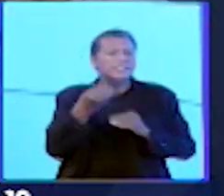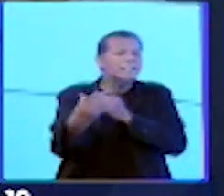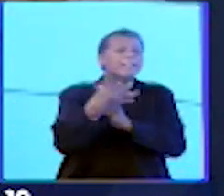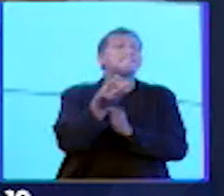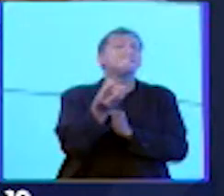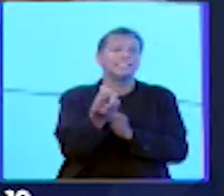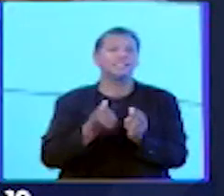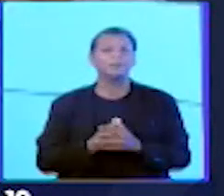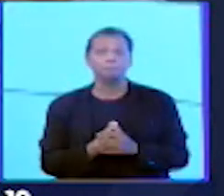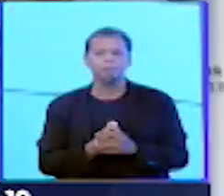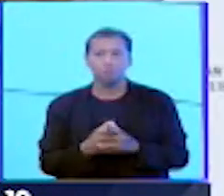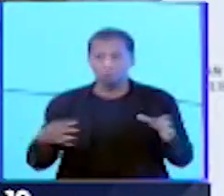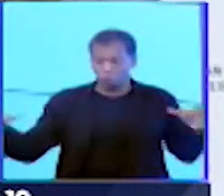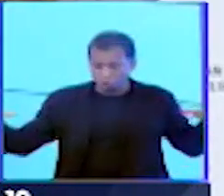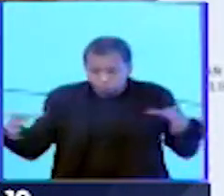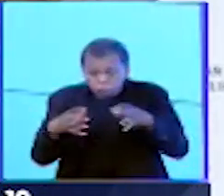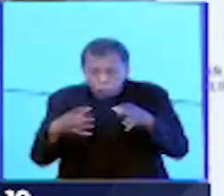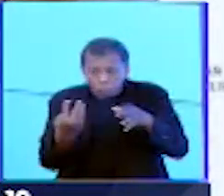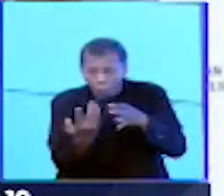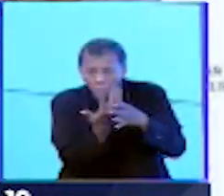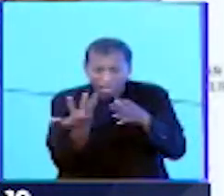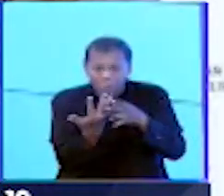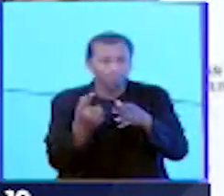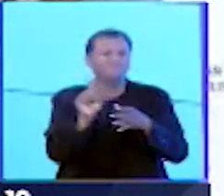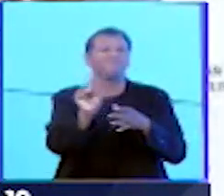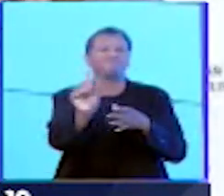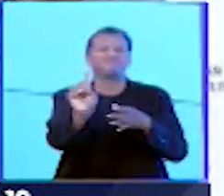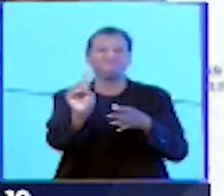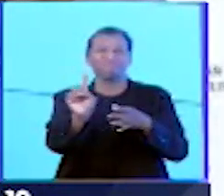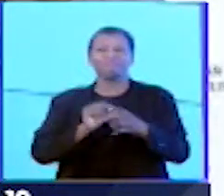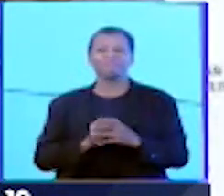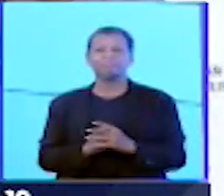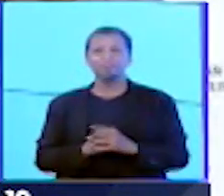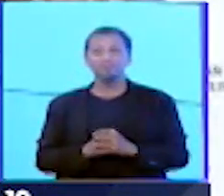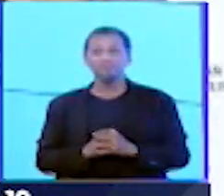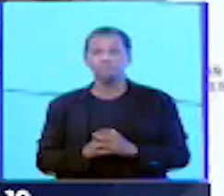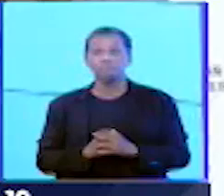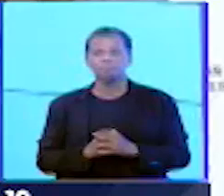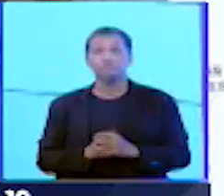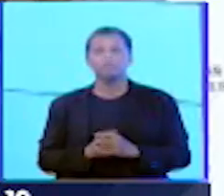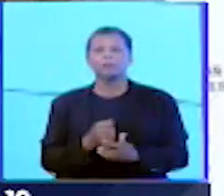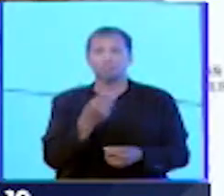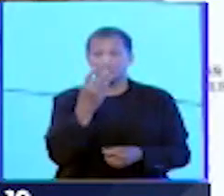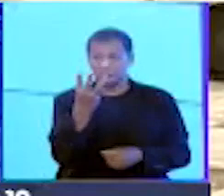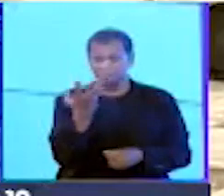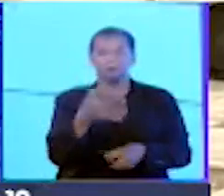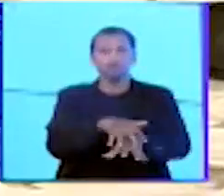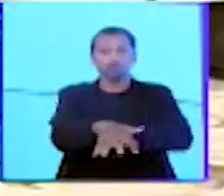berkerumun. Ya, dan ketiga, mencuci tangan dengan sabun dan air mengalir atau dengan hand